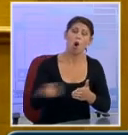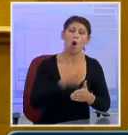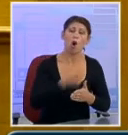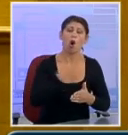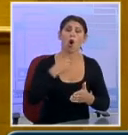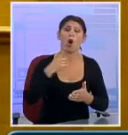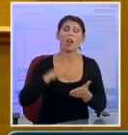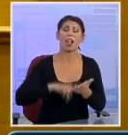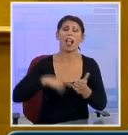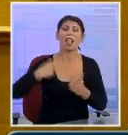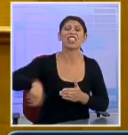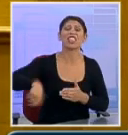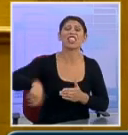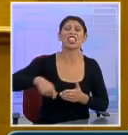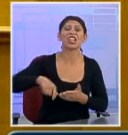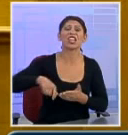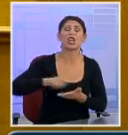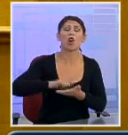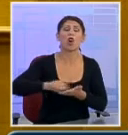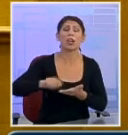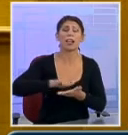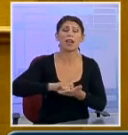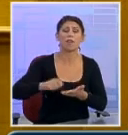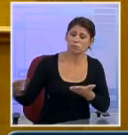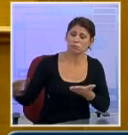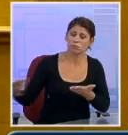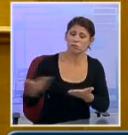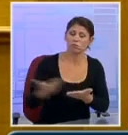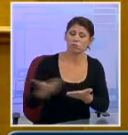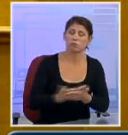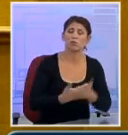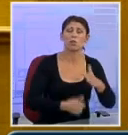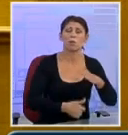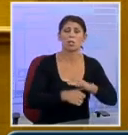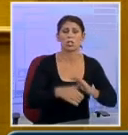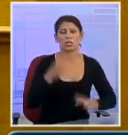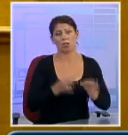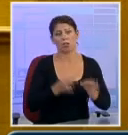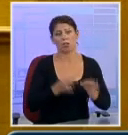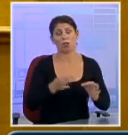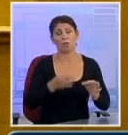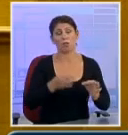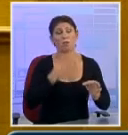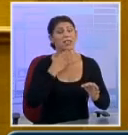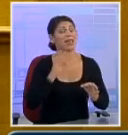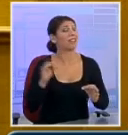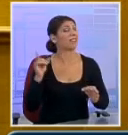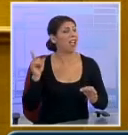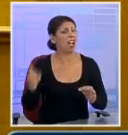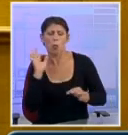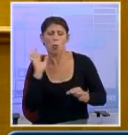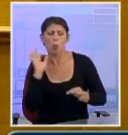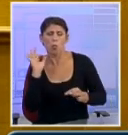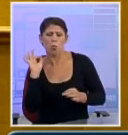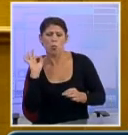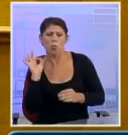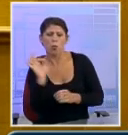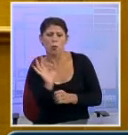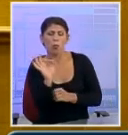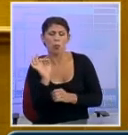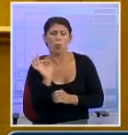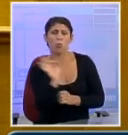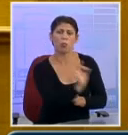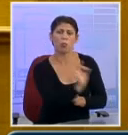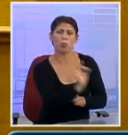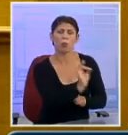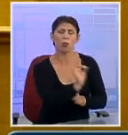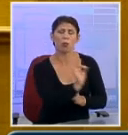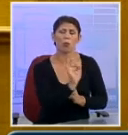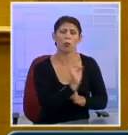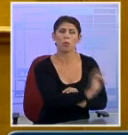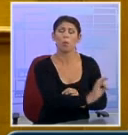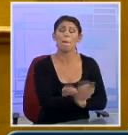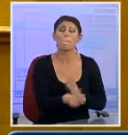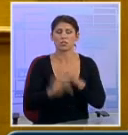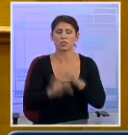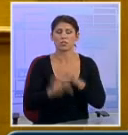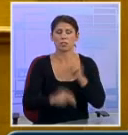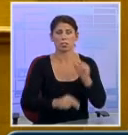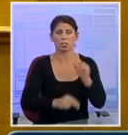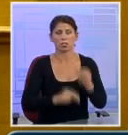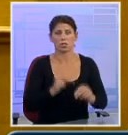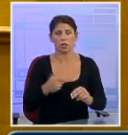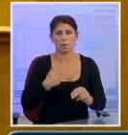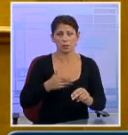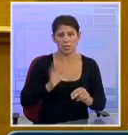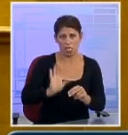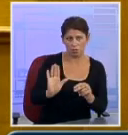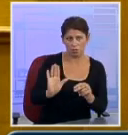Θα έρθετε εδώ λοιπόν με την υπογραφή σας να βεβαιώσετε ότι κανείς από τη Νέα Δημοκρατία δεν συμμετέχει σε σκάνδαλα. Αλλά